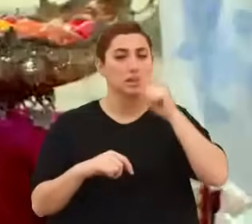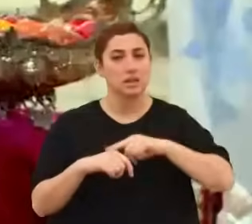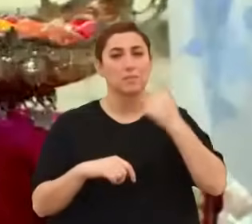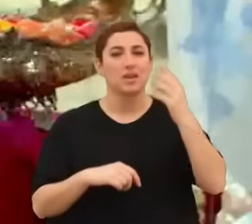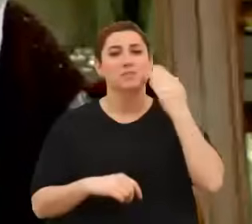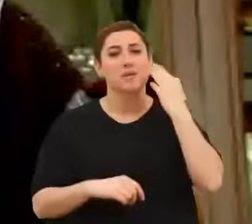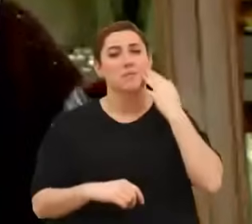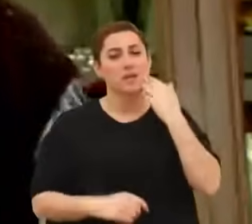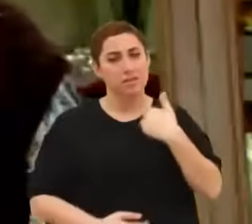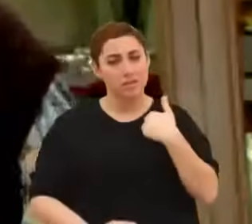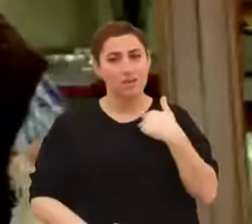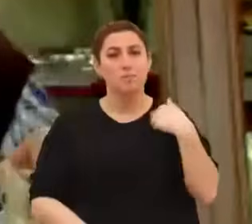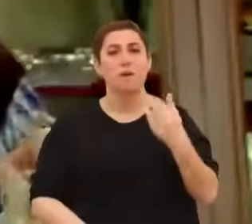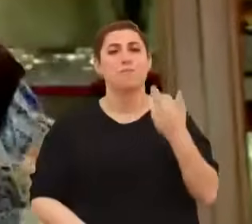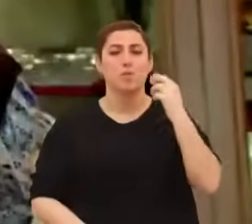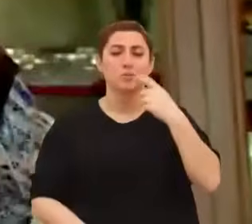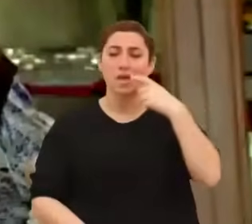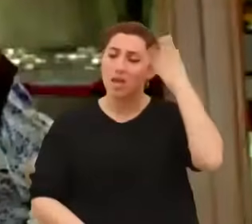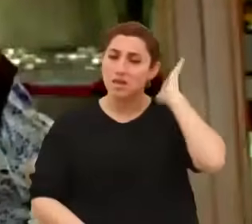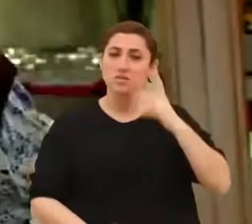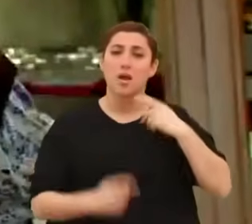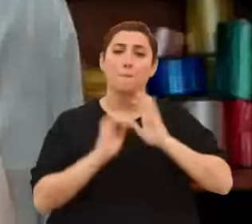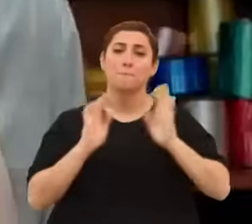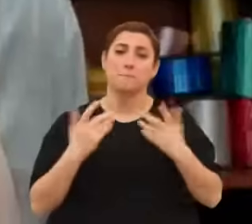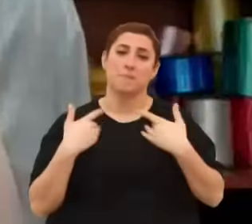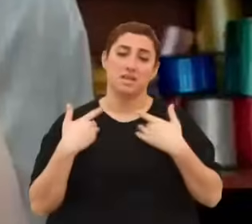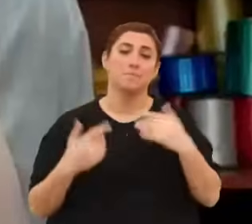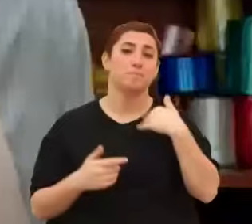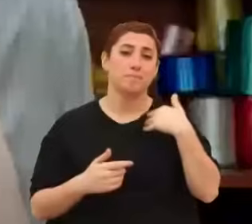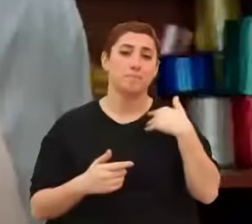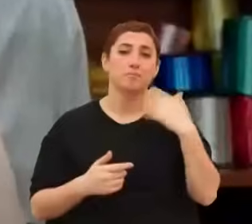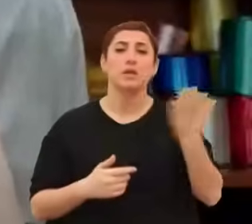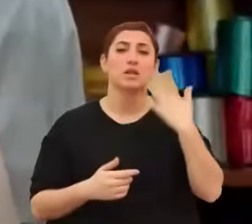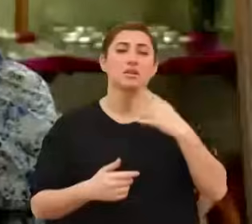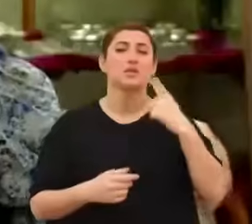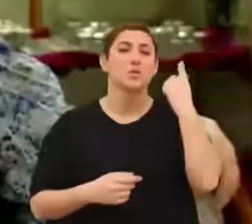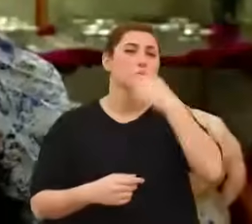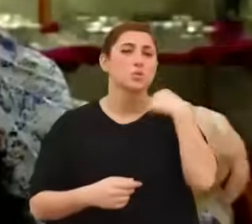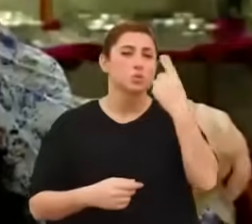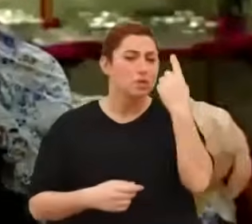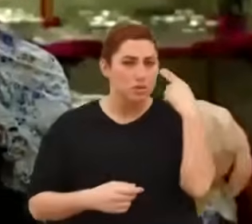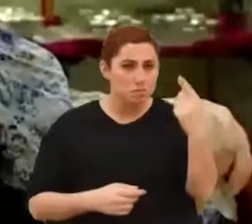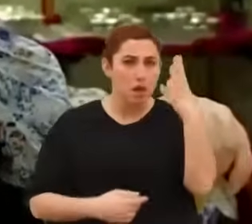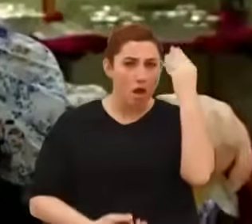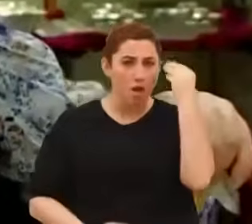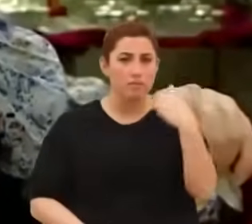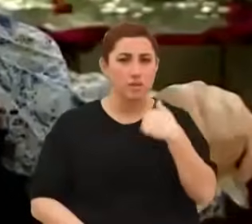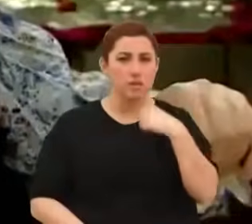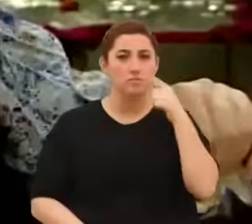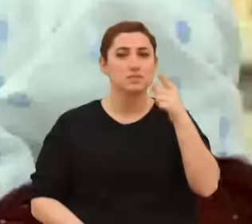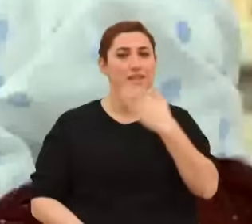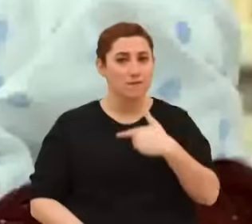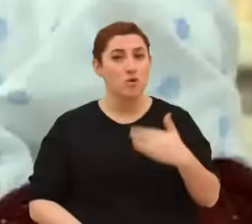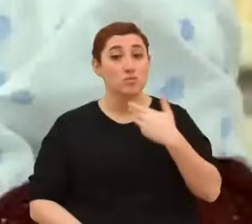biraz babaannene more. Ben boşuna beyazlaştırmadım bu saçlarımı. Ben insanın yüzünün karasından anlarım. Seveyim